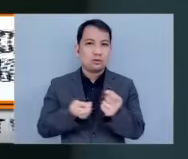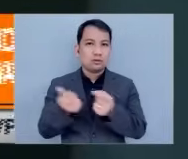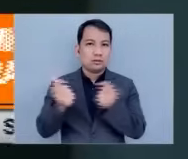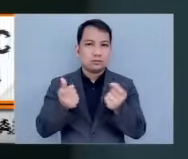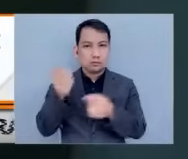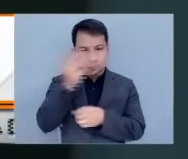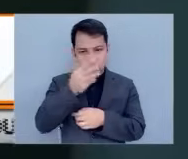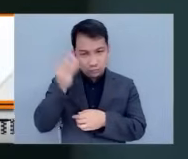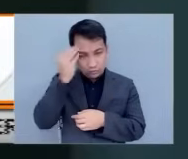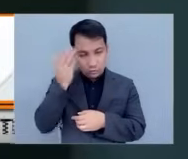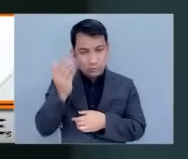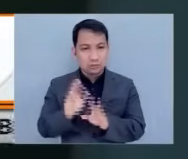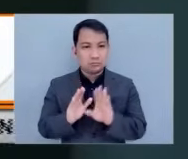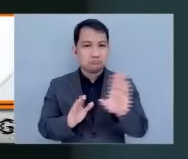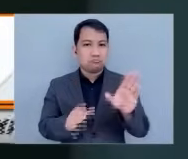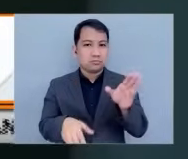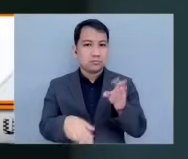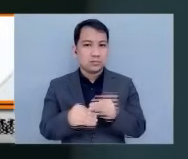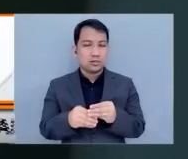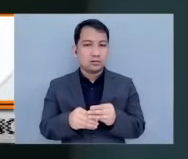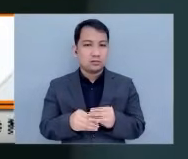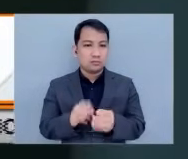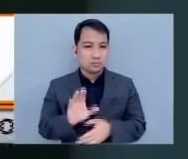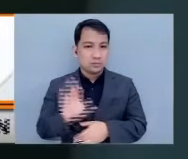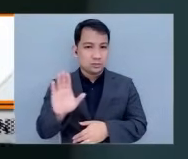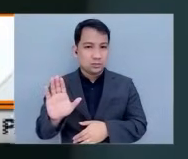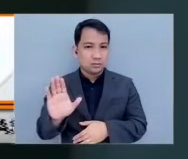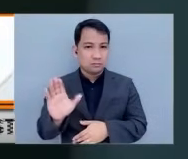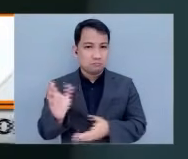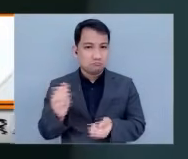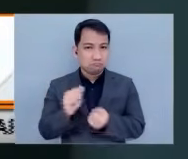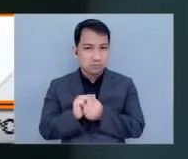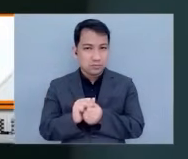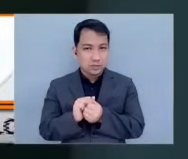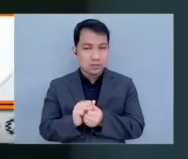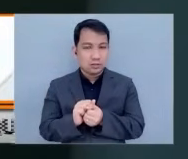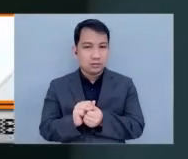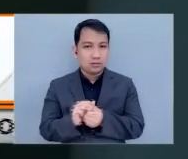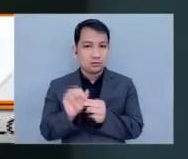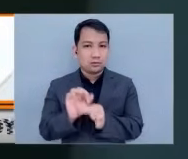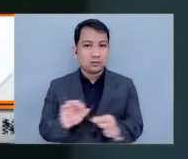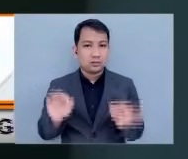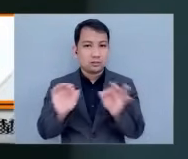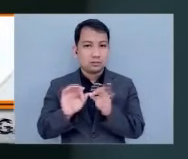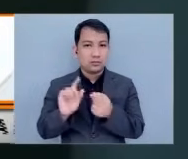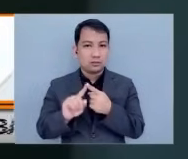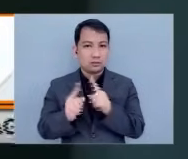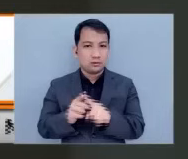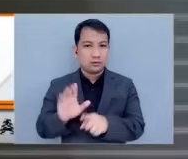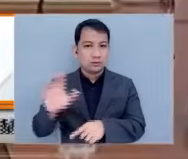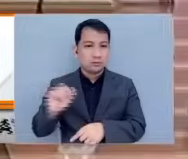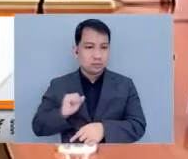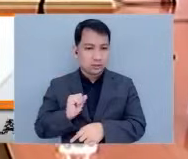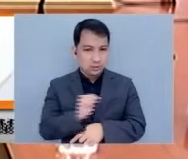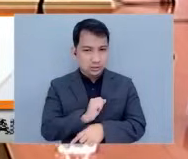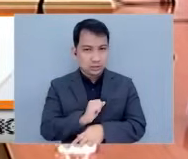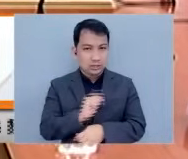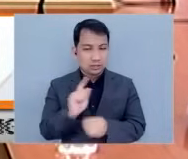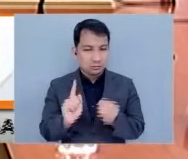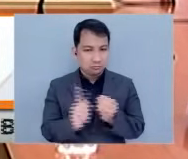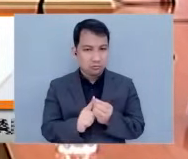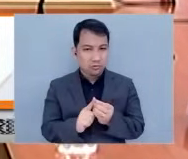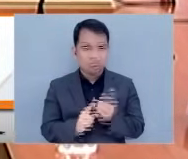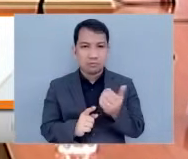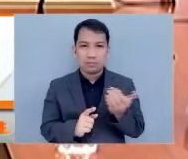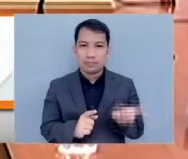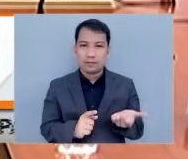yung mga pangamba ng ibang mga kasamahan natin at lalong-lalo ay mga kaibigan natin sa Senado tungkol dito. Ngayong